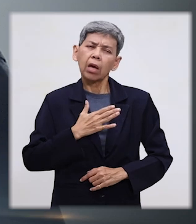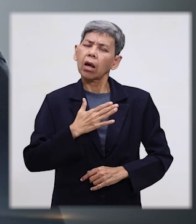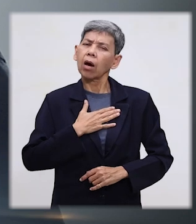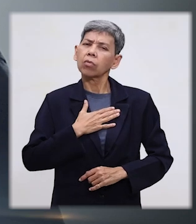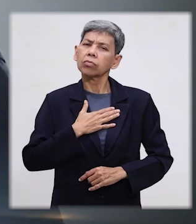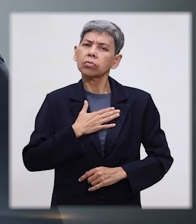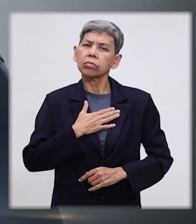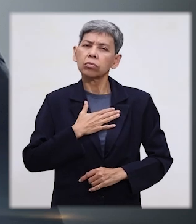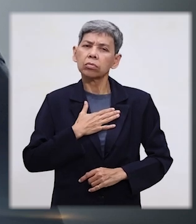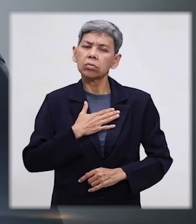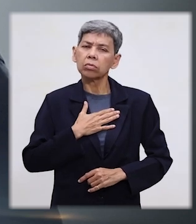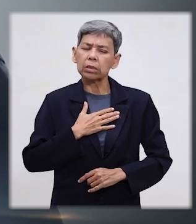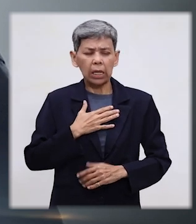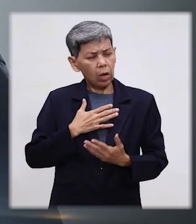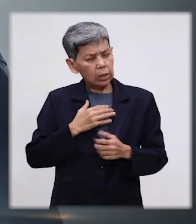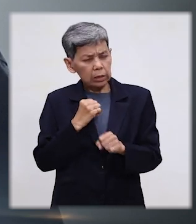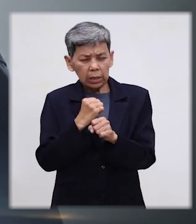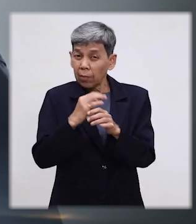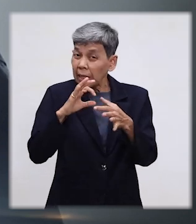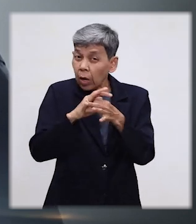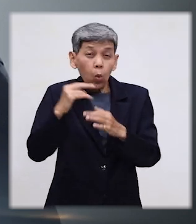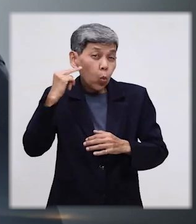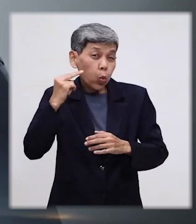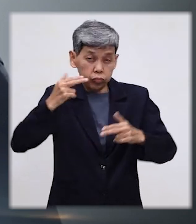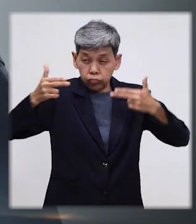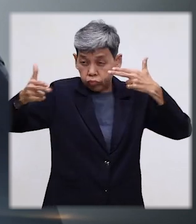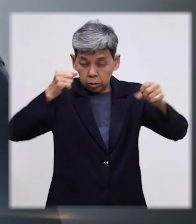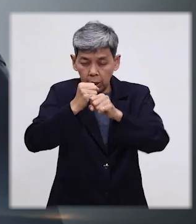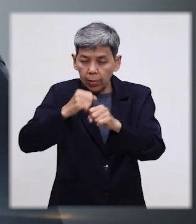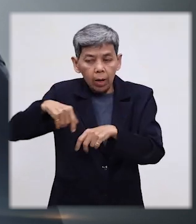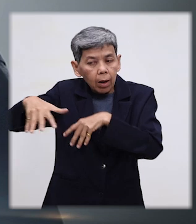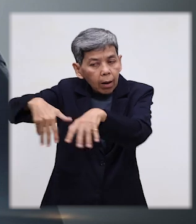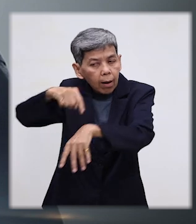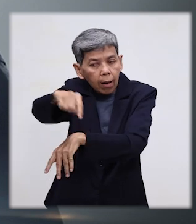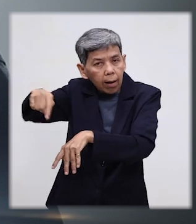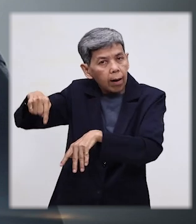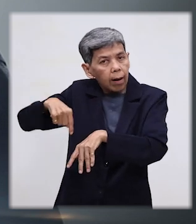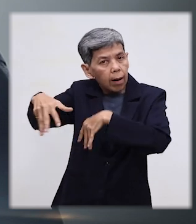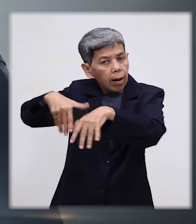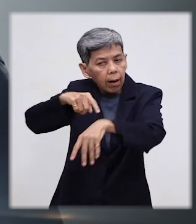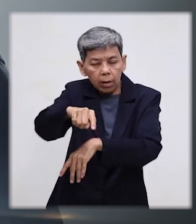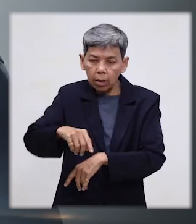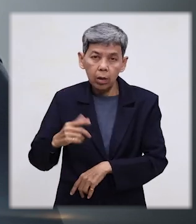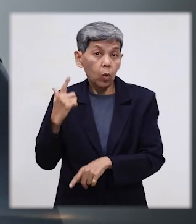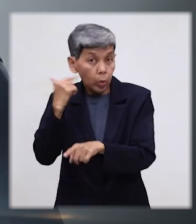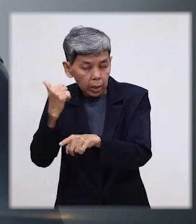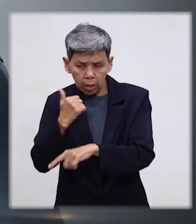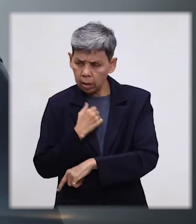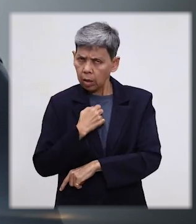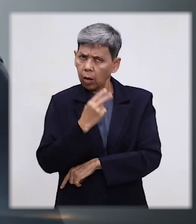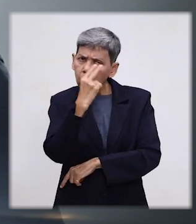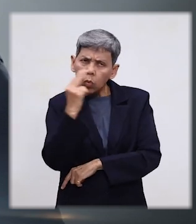เราจะทำเรื่องเกี่ยวกับคนหูหนวกเนี่ยให้คนที่ หูไม่หนวก